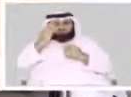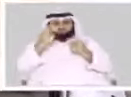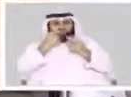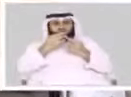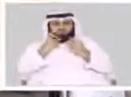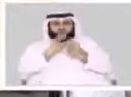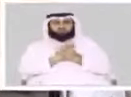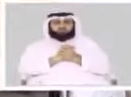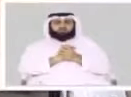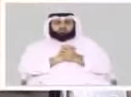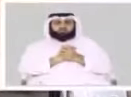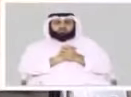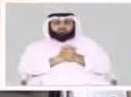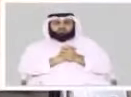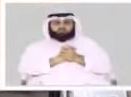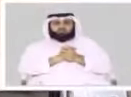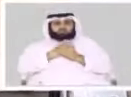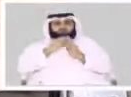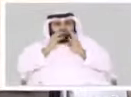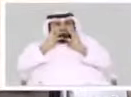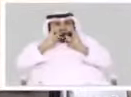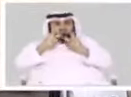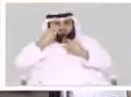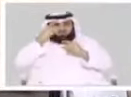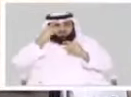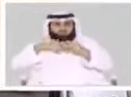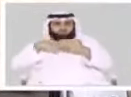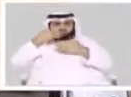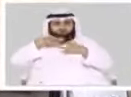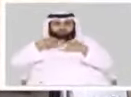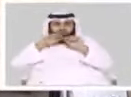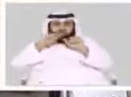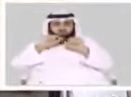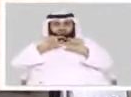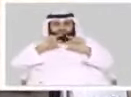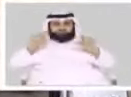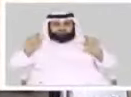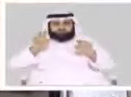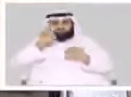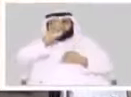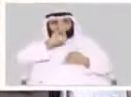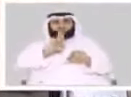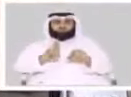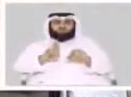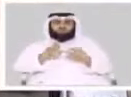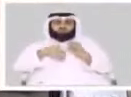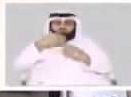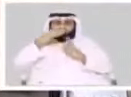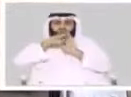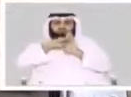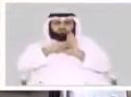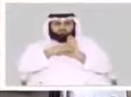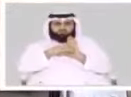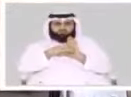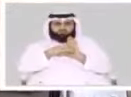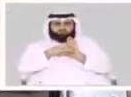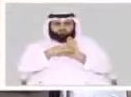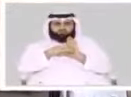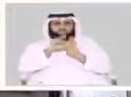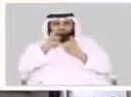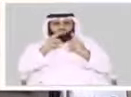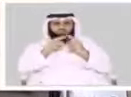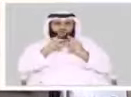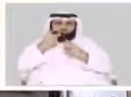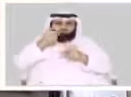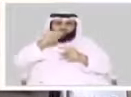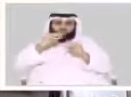حسن متابعتكم، وأذكركم بالسؤال الذي سيكون بعد هذه الحلقة والذي سيكون على الشاشة أمامكم بعد قليل. ألتقيكم في